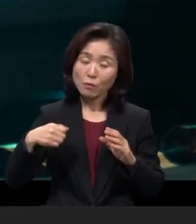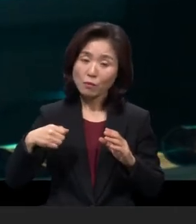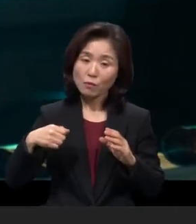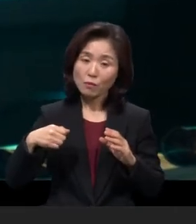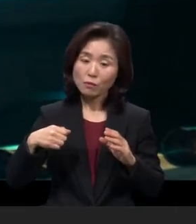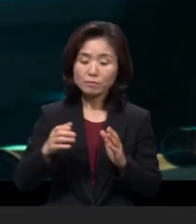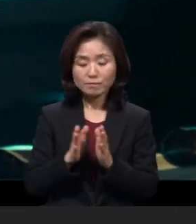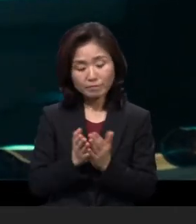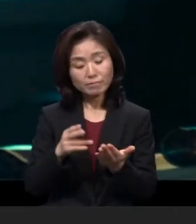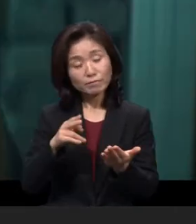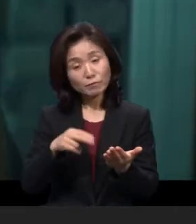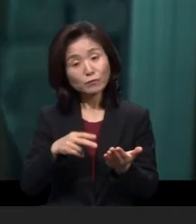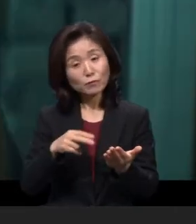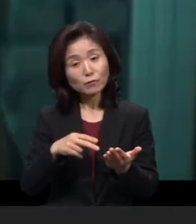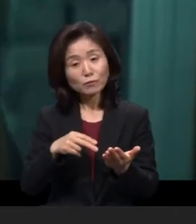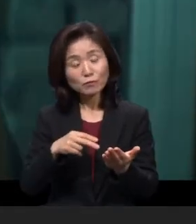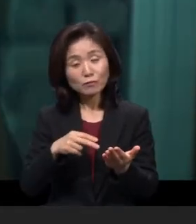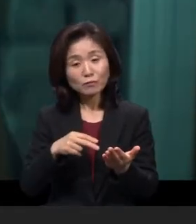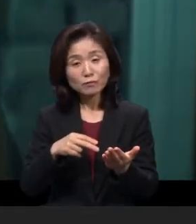책 읽고.